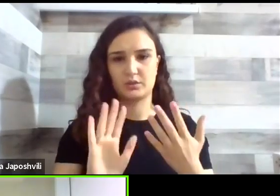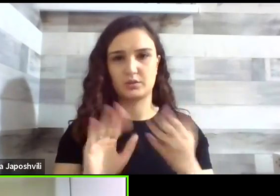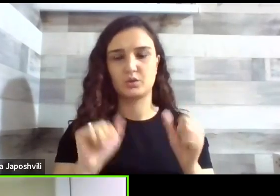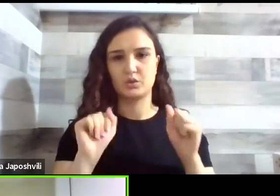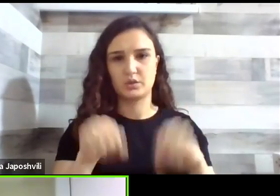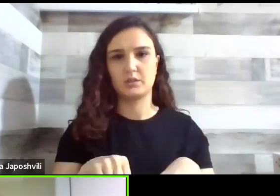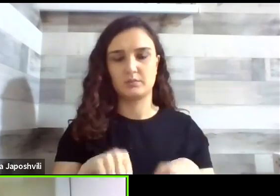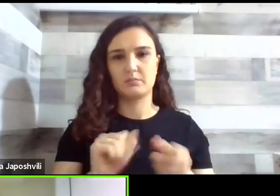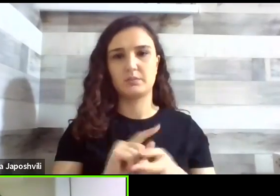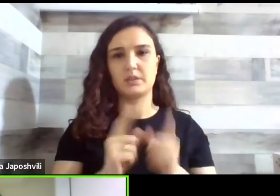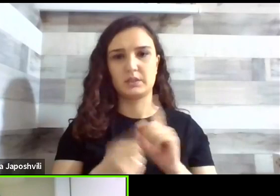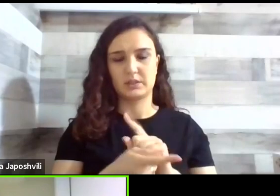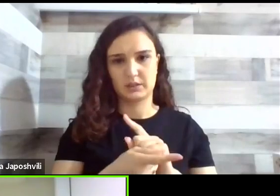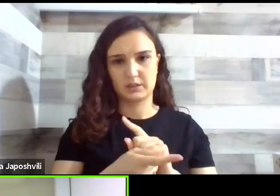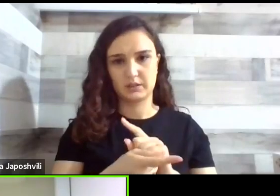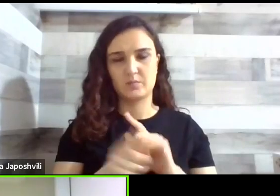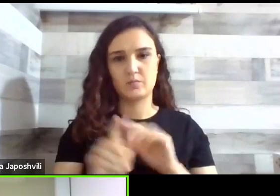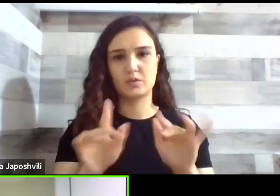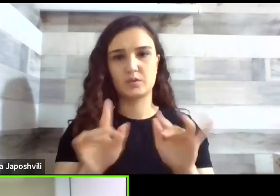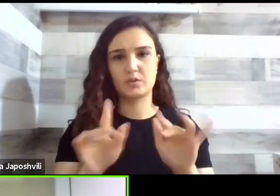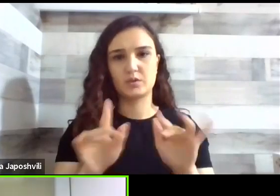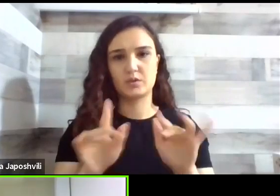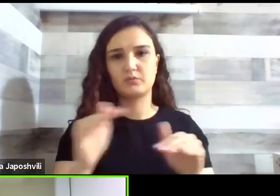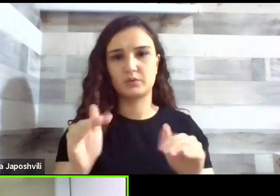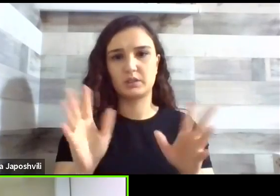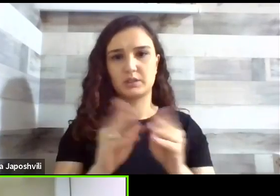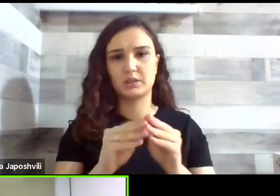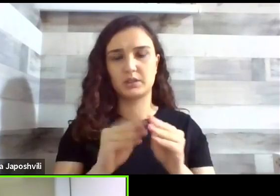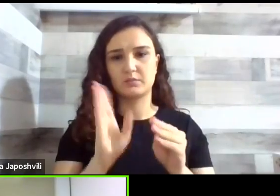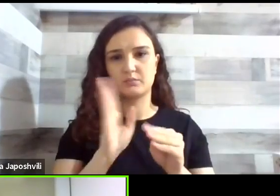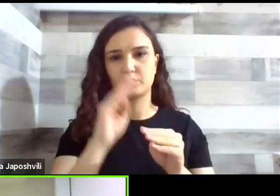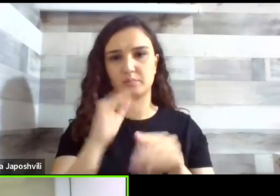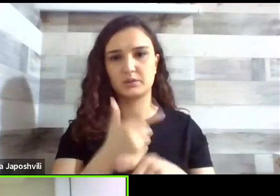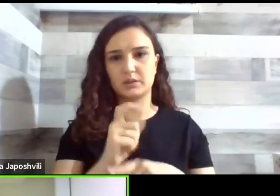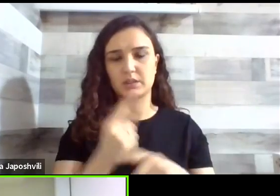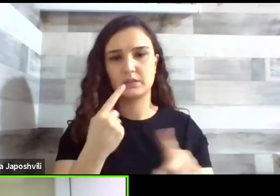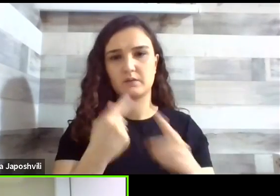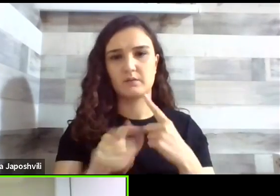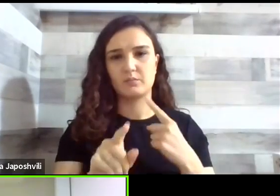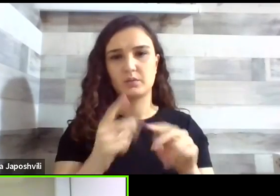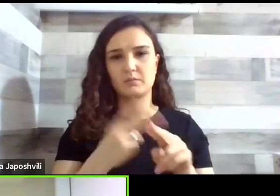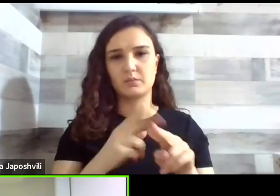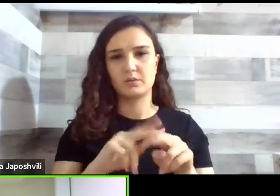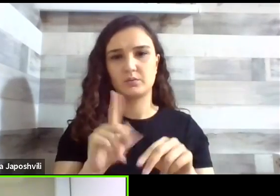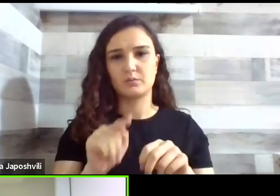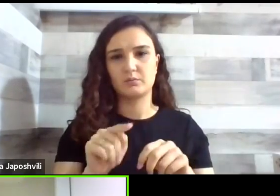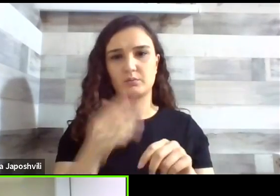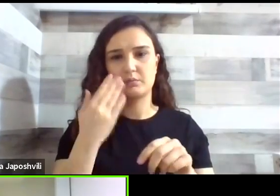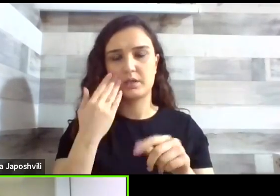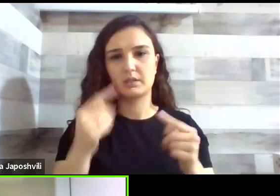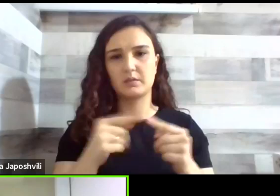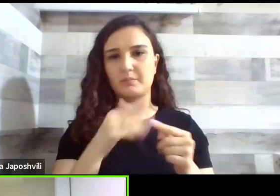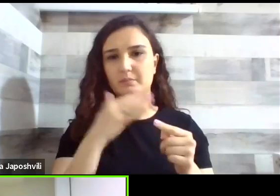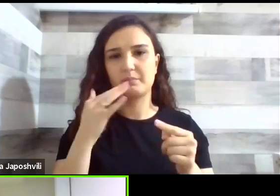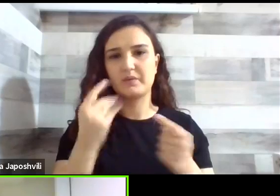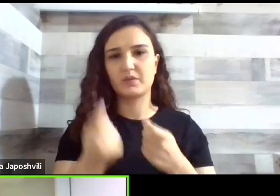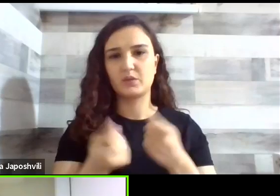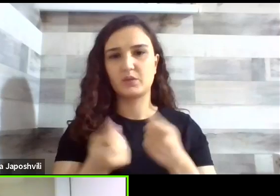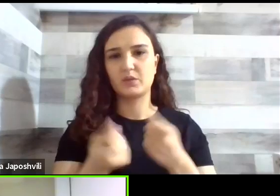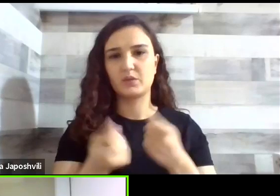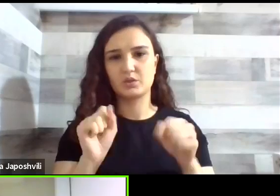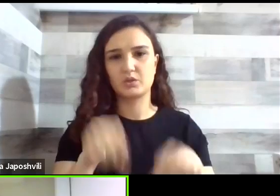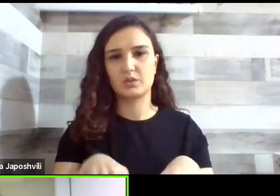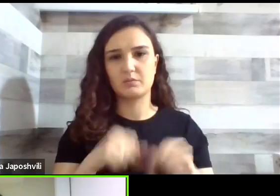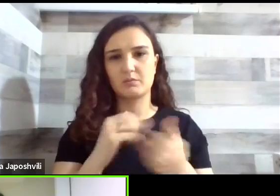შეიძლება მშობელიც მოძრაობდეს ბავშვთან ერთად. ნახეთ, ძალიან განსხვავებულია, იმიტომ რომ მართლა ბევრ ნიუანს მოიცავს, ხო? შეიძლება ვთქვათ,